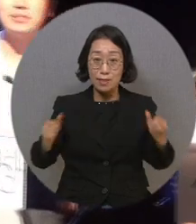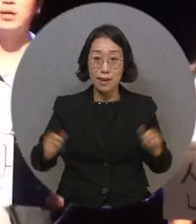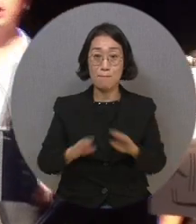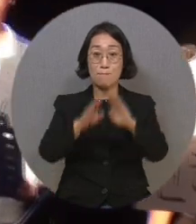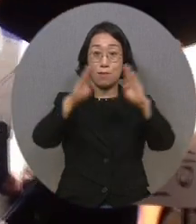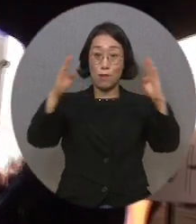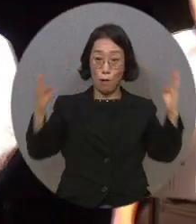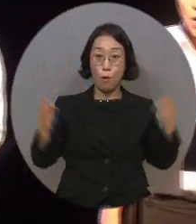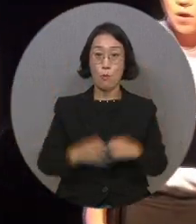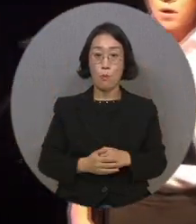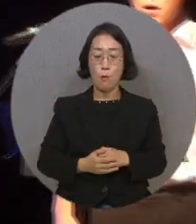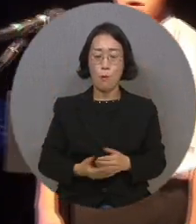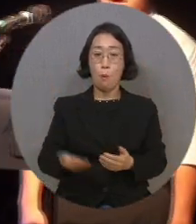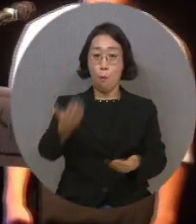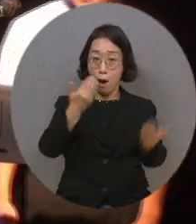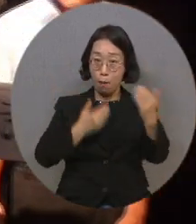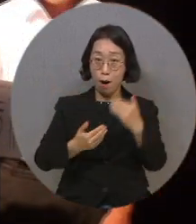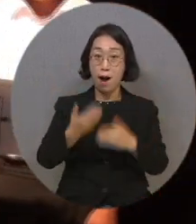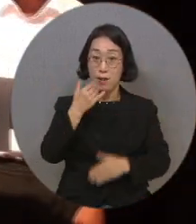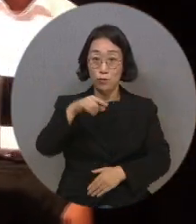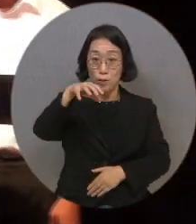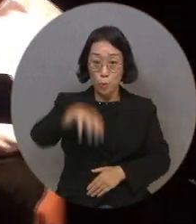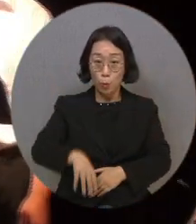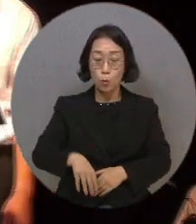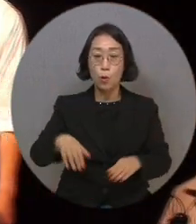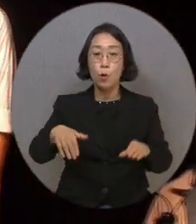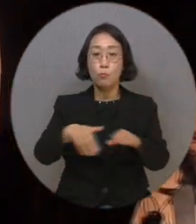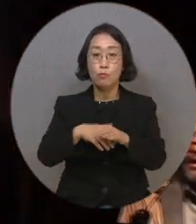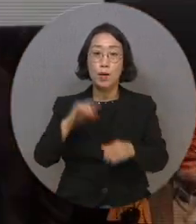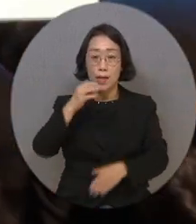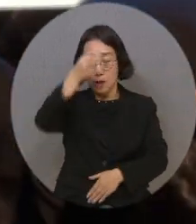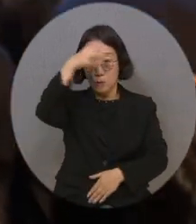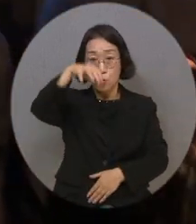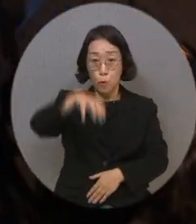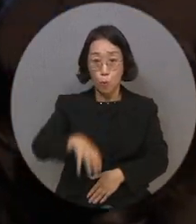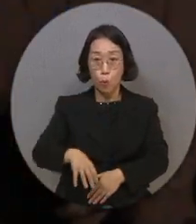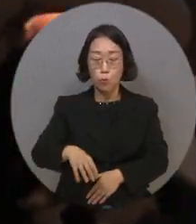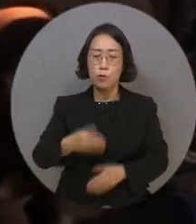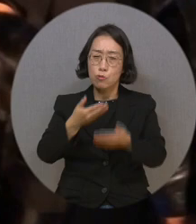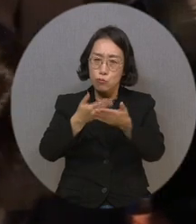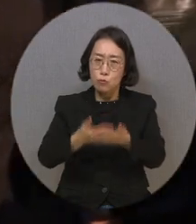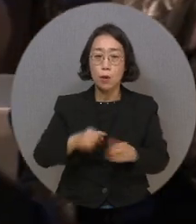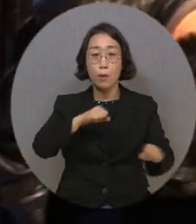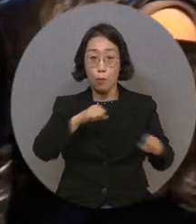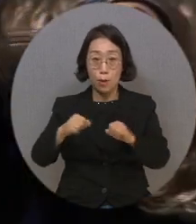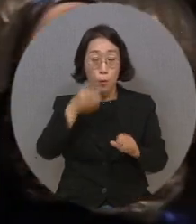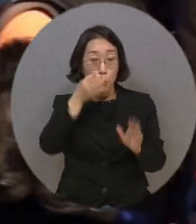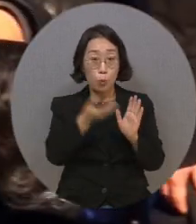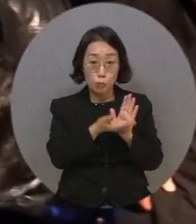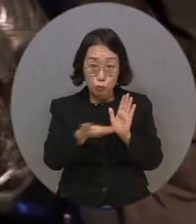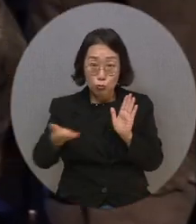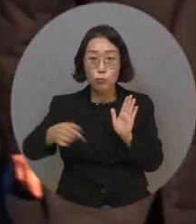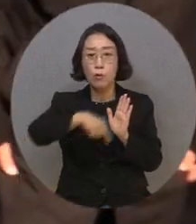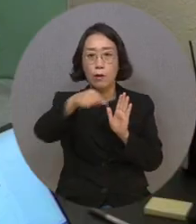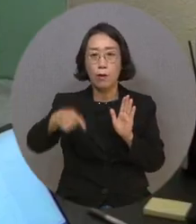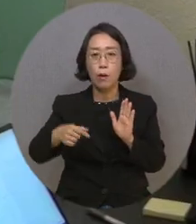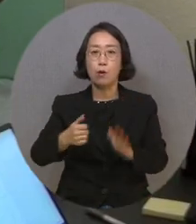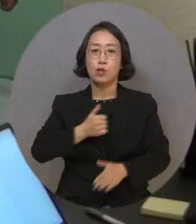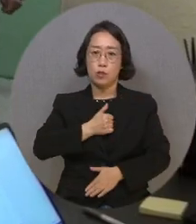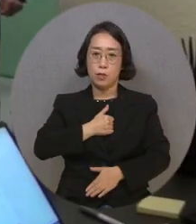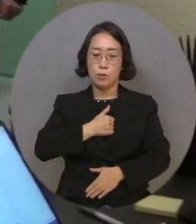열고 문턱을 낮춘 문화예술공간 휴서사의 뜻있는 예술활동은 지역의 문화정체성